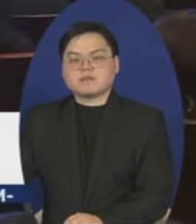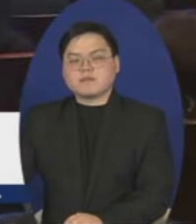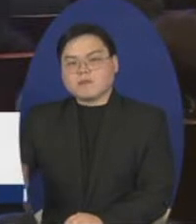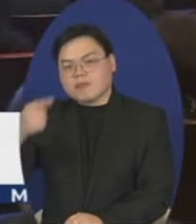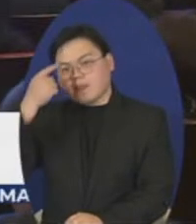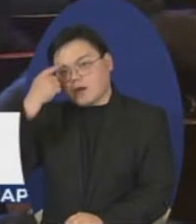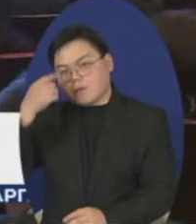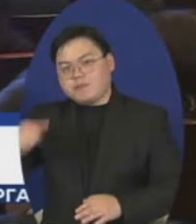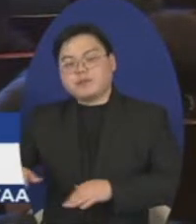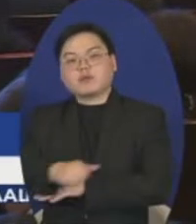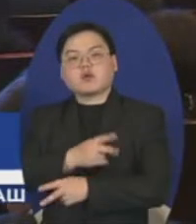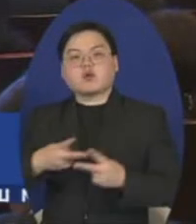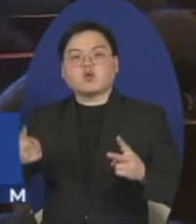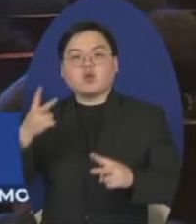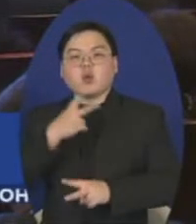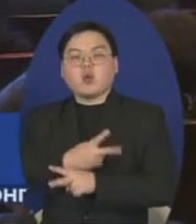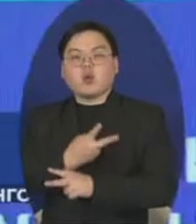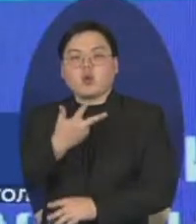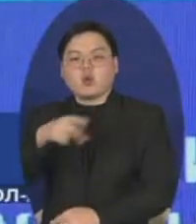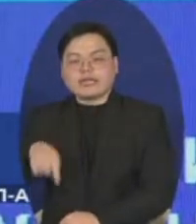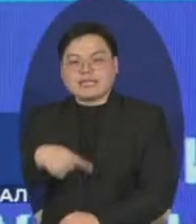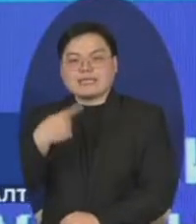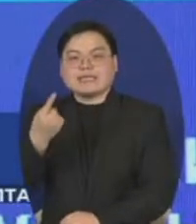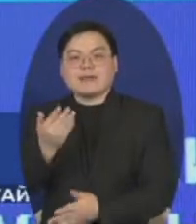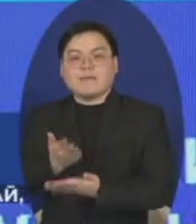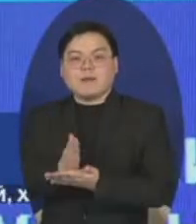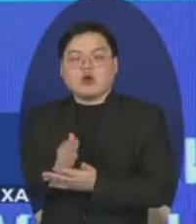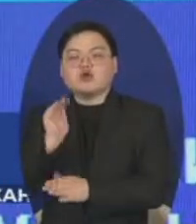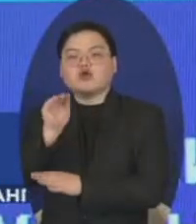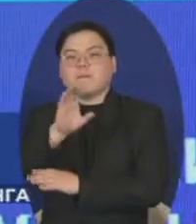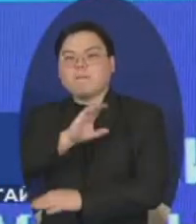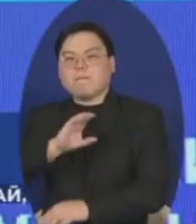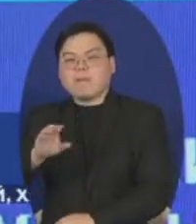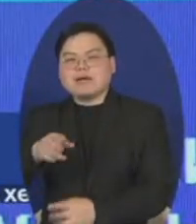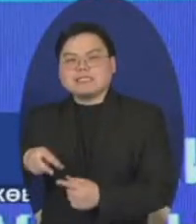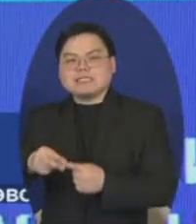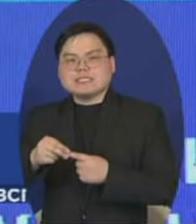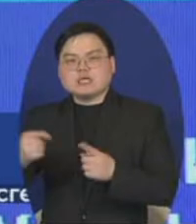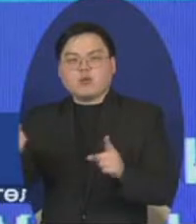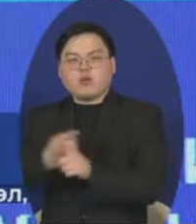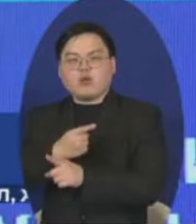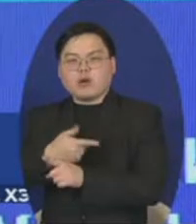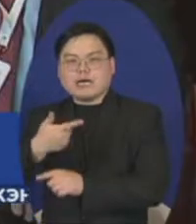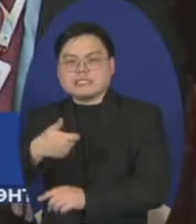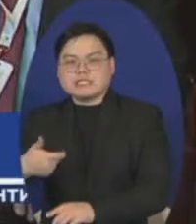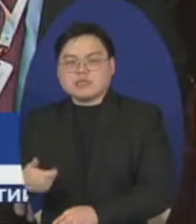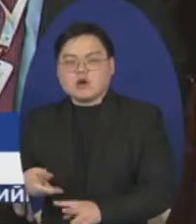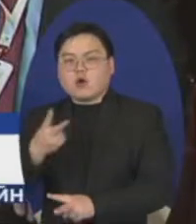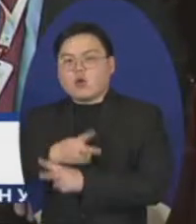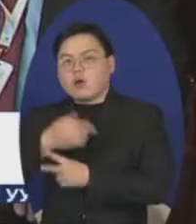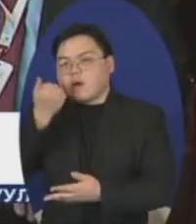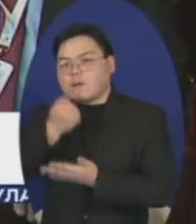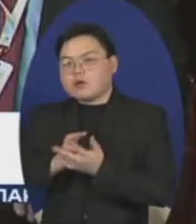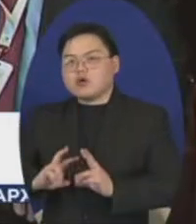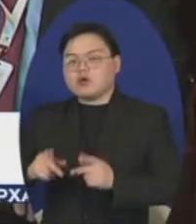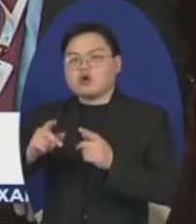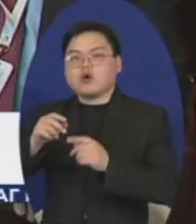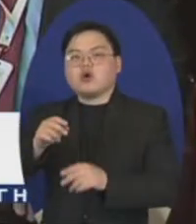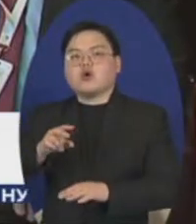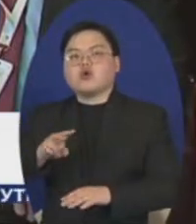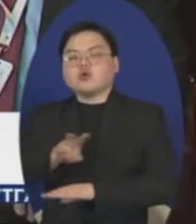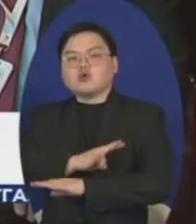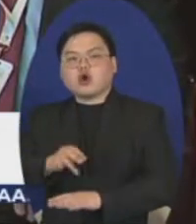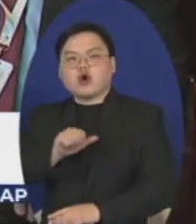Монгол улсын үндсэн хуулийн 3-ийн 1-д заасан төлөөллийн байгууллагын нийтлэг зарчмыг алдагдуулсан хууль тогтоомжийн өөрчлөлтүүд нь нутгийн өөрөө удирдах